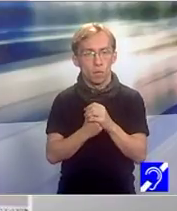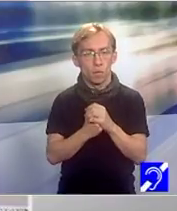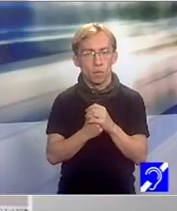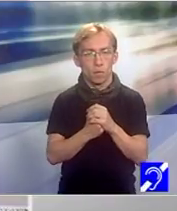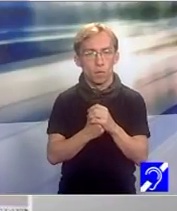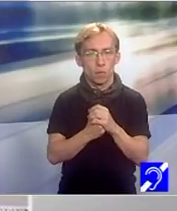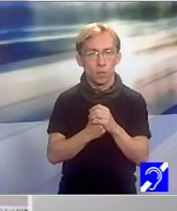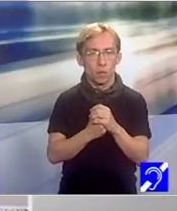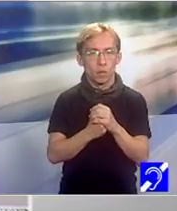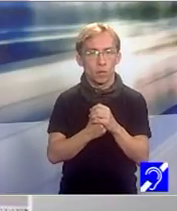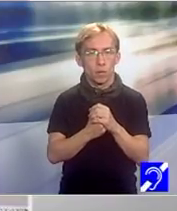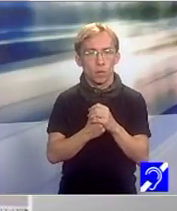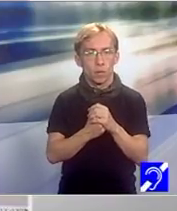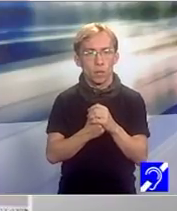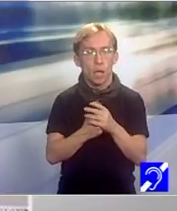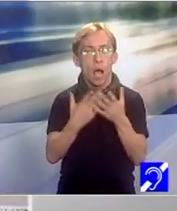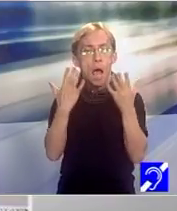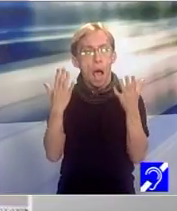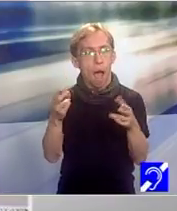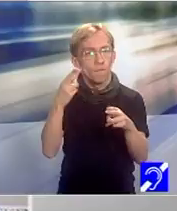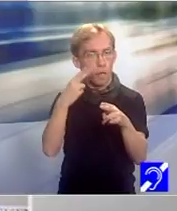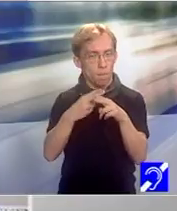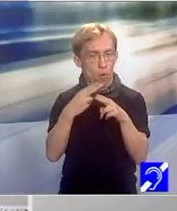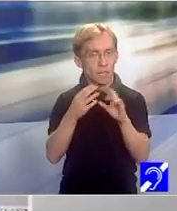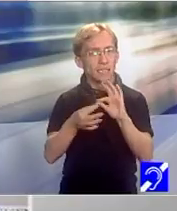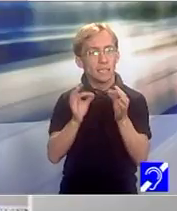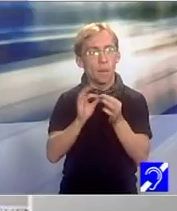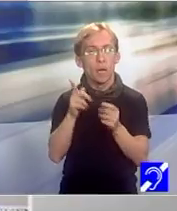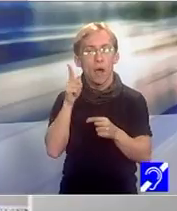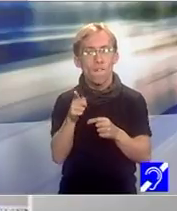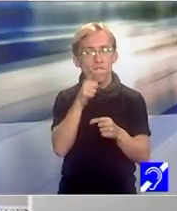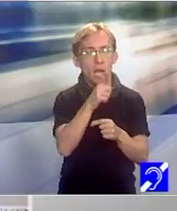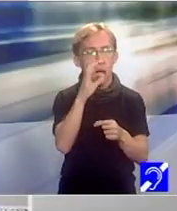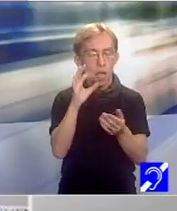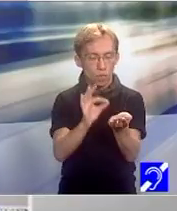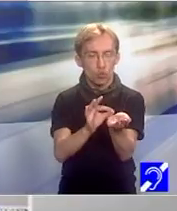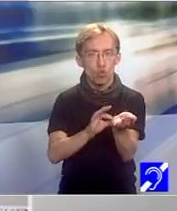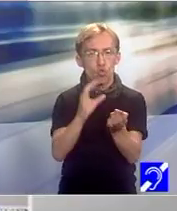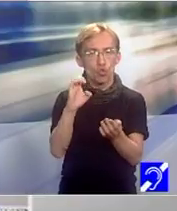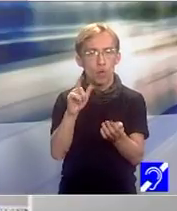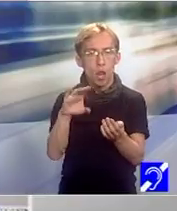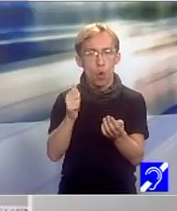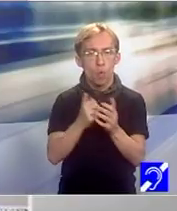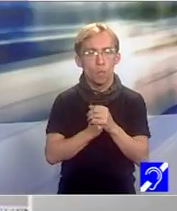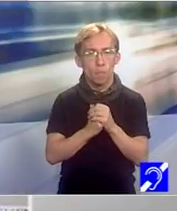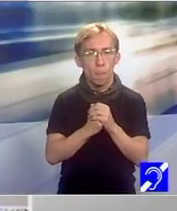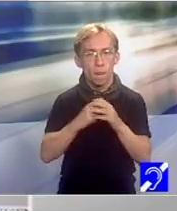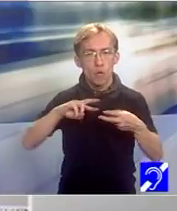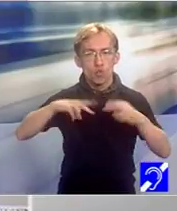nu-s. Nici eu nu sunt bolnav. Ca să fii bolnav înseamnă că boala e în fiecare celulă ta și îți controlează viața. Eu nu-s nici cum. Eu am o relație foarte mișto